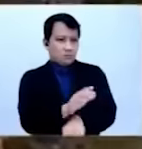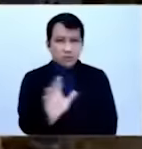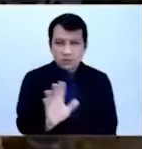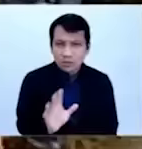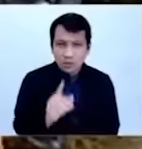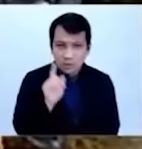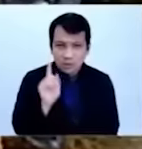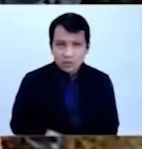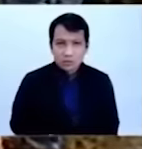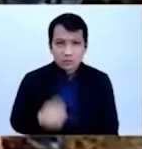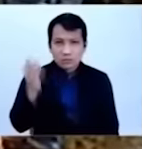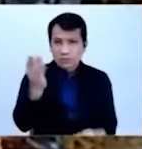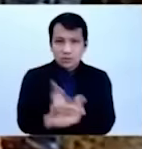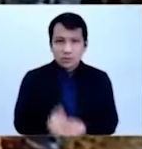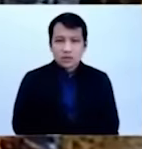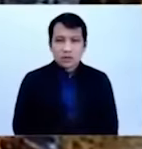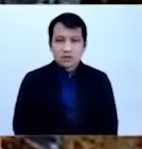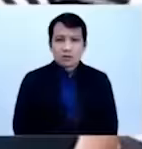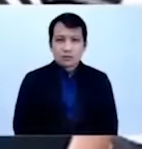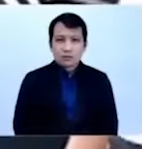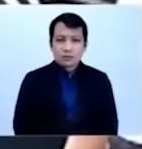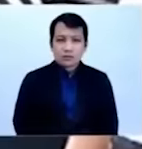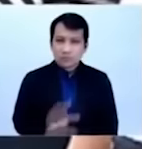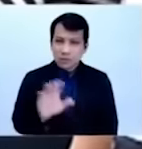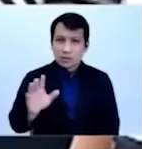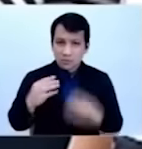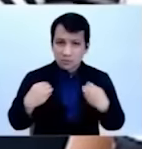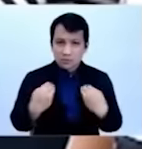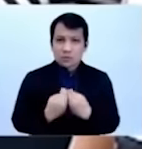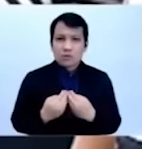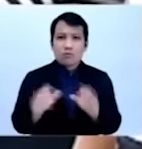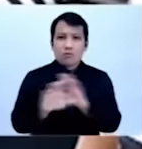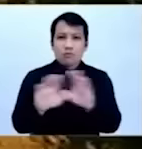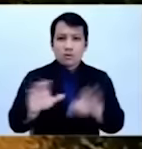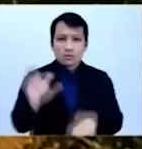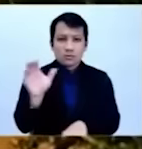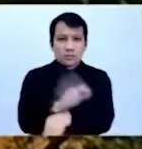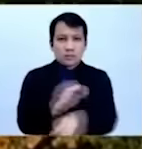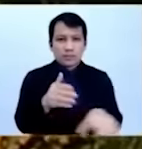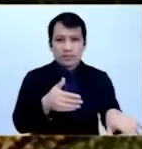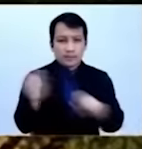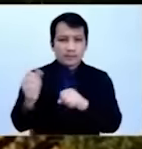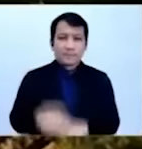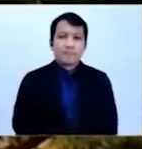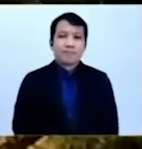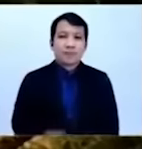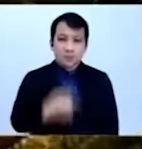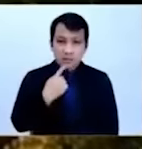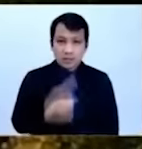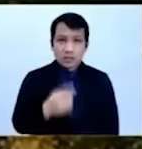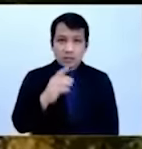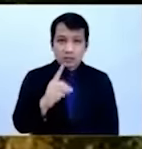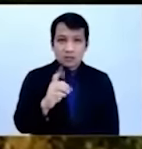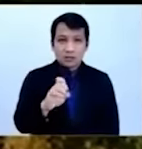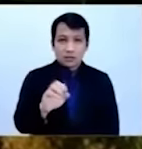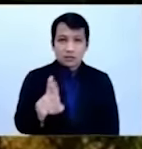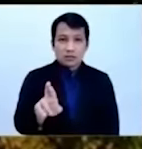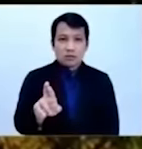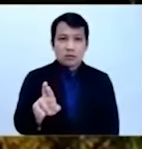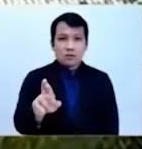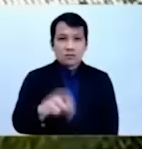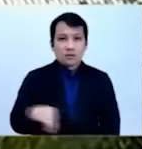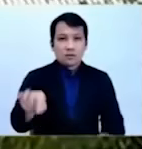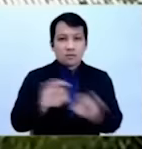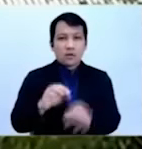hindi namin yun may stop. Nakiusap din ang mga miyembro na huwag silang paalisin sa kanilang lugar. Ayon sa DENR, nagkaroon ng paglabag ang